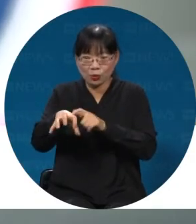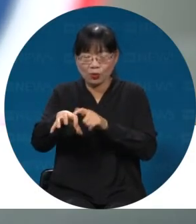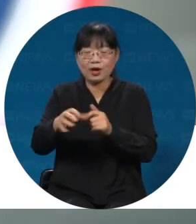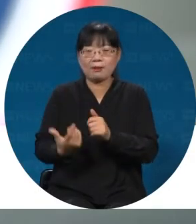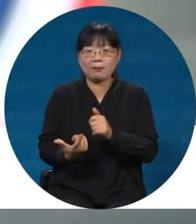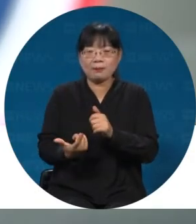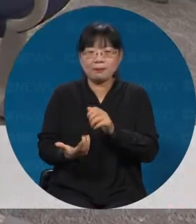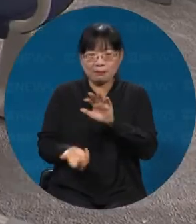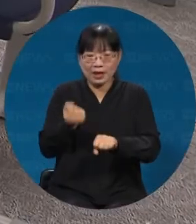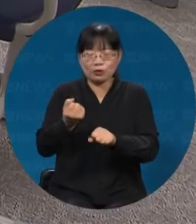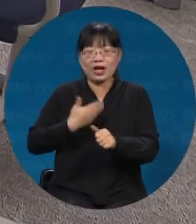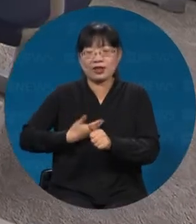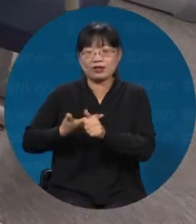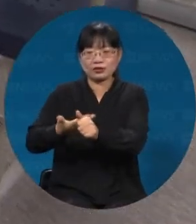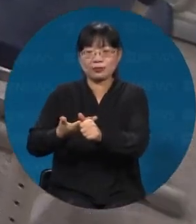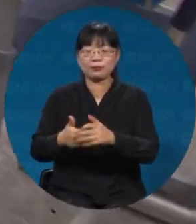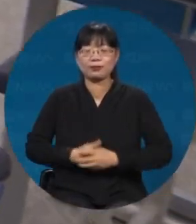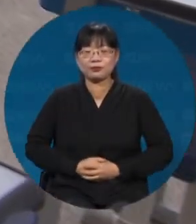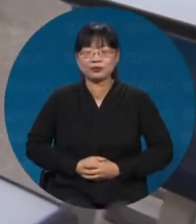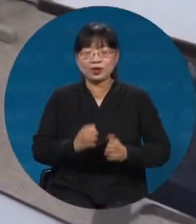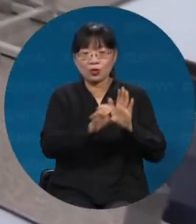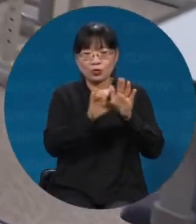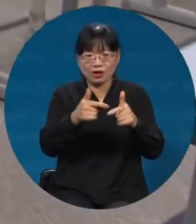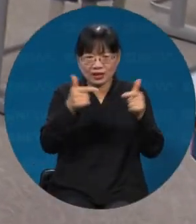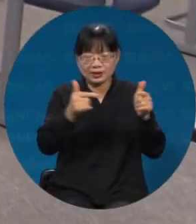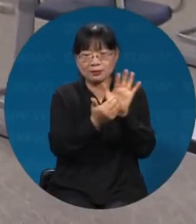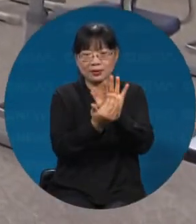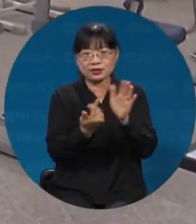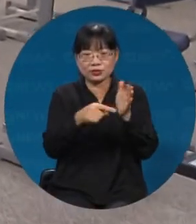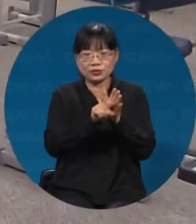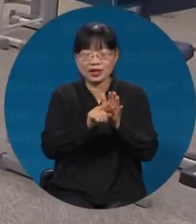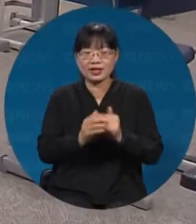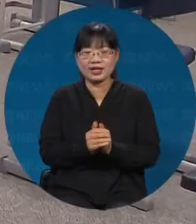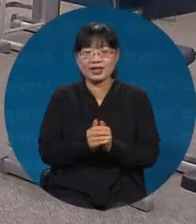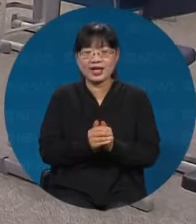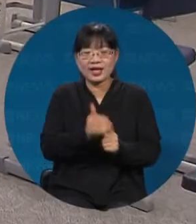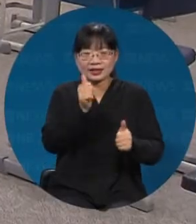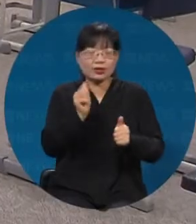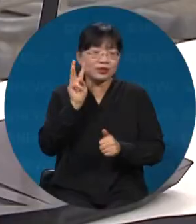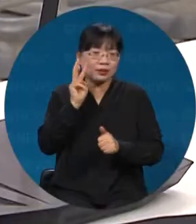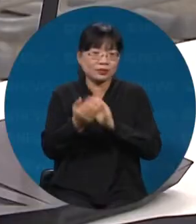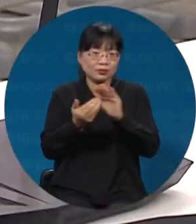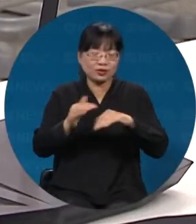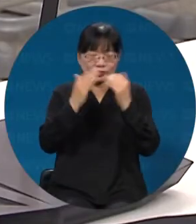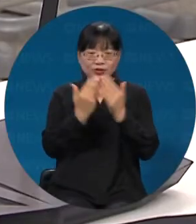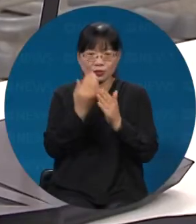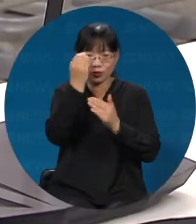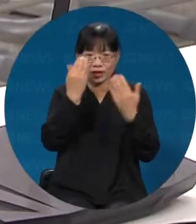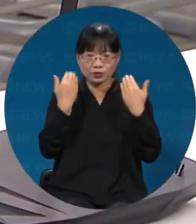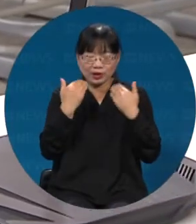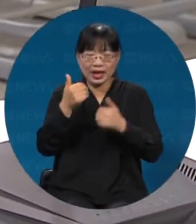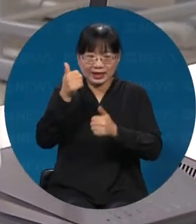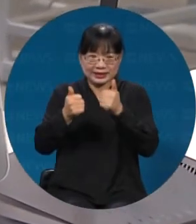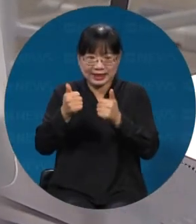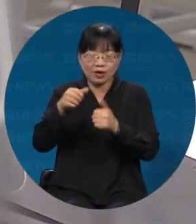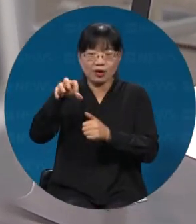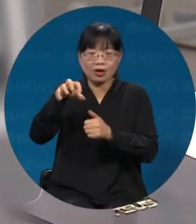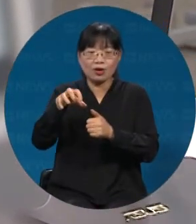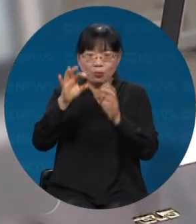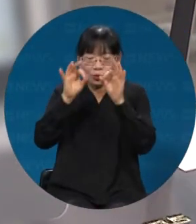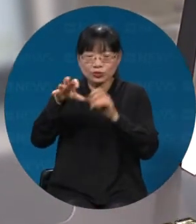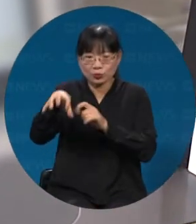할 계획입니다 코로나19 확산을 막기 위해 수능 3일 전부터는 전체 고등학교와 시험장